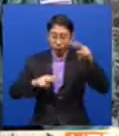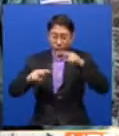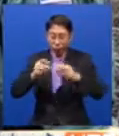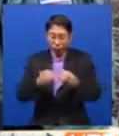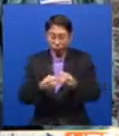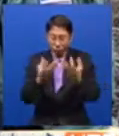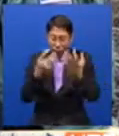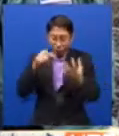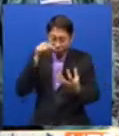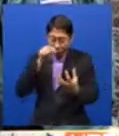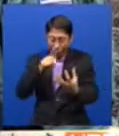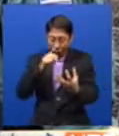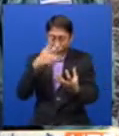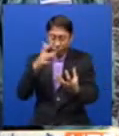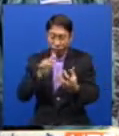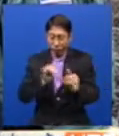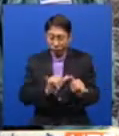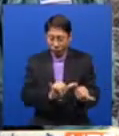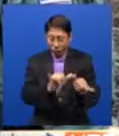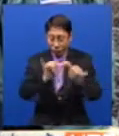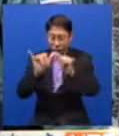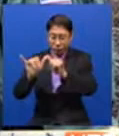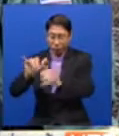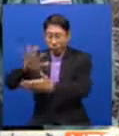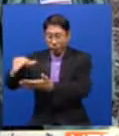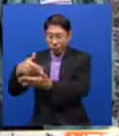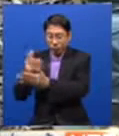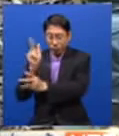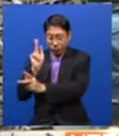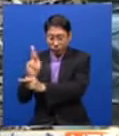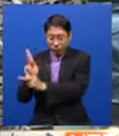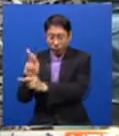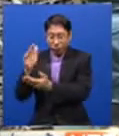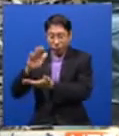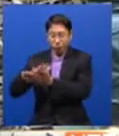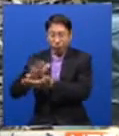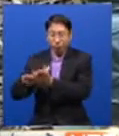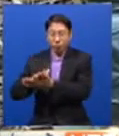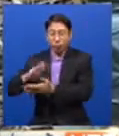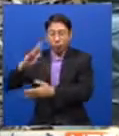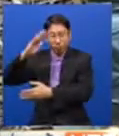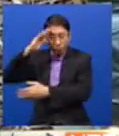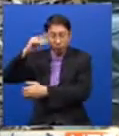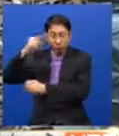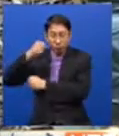ในที่เกิดเหตุก็ได้เคลื่อนย้ายวัตถุระเบิดทั้งหมดไปเก็บที่โรงเรียนนาย10ทหารบกหั